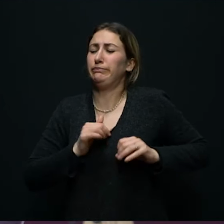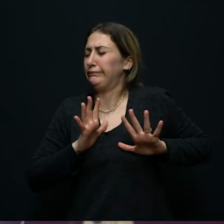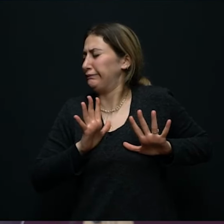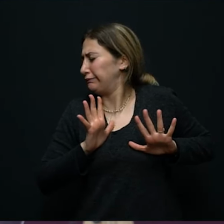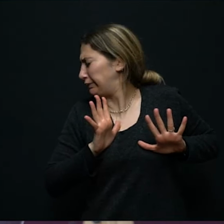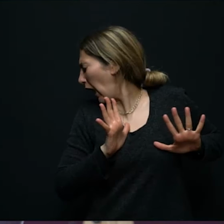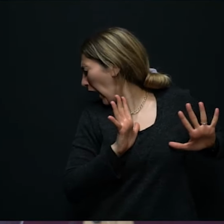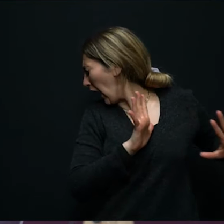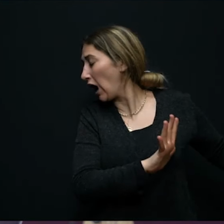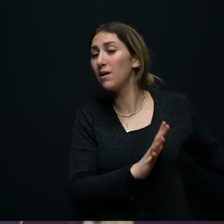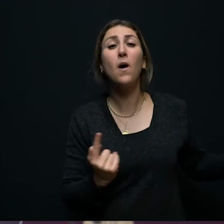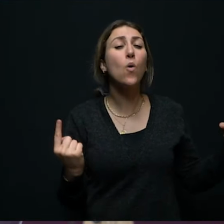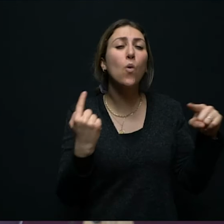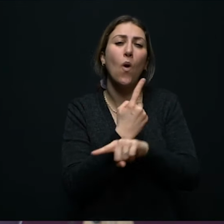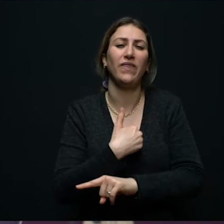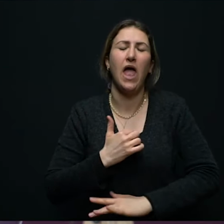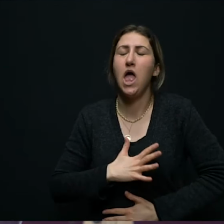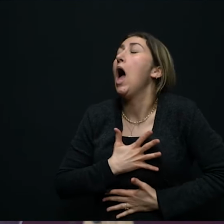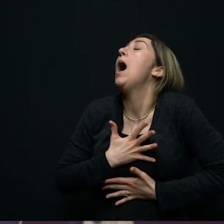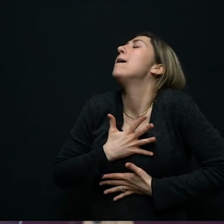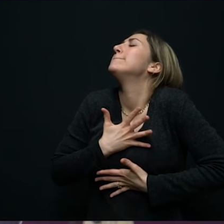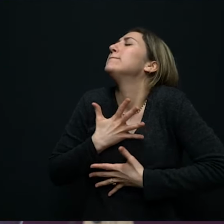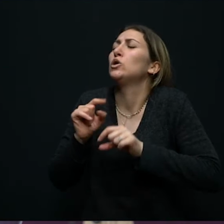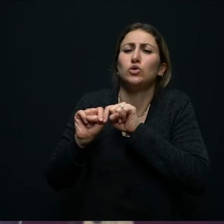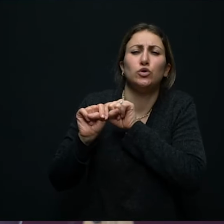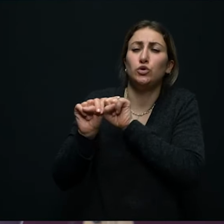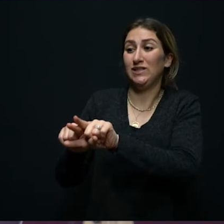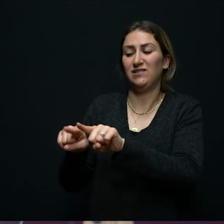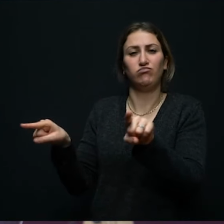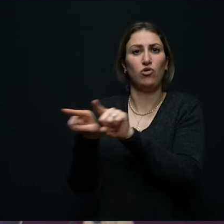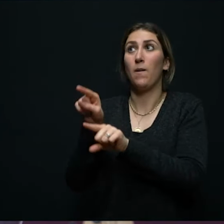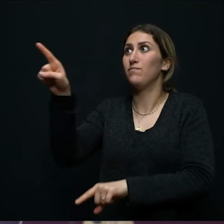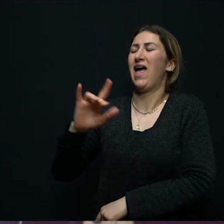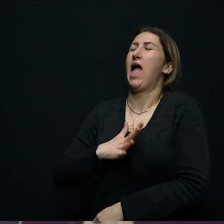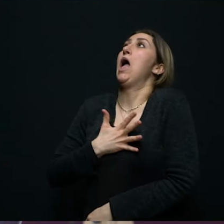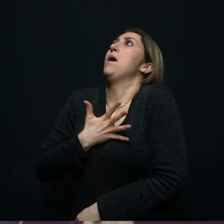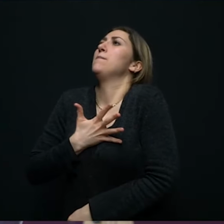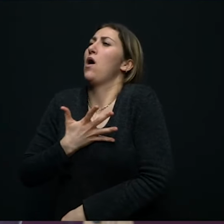errant mois saint comme tu es st